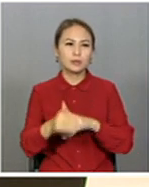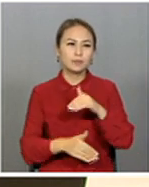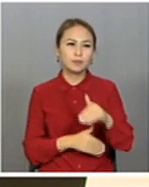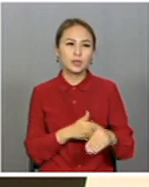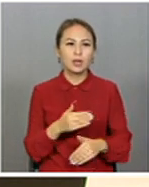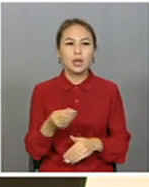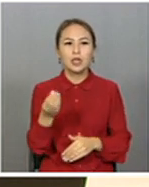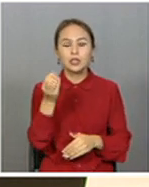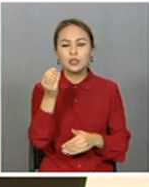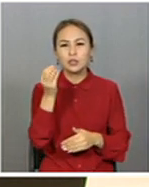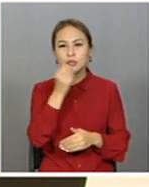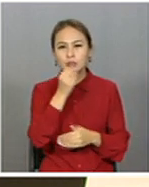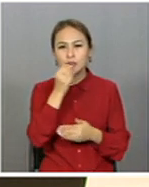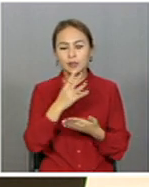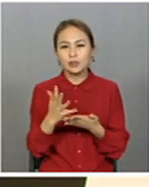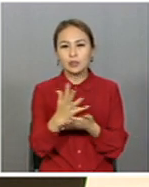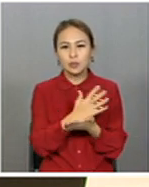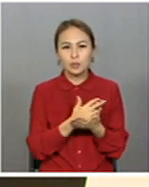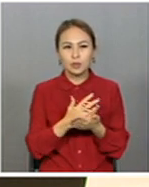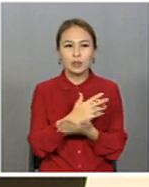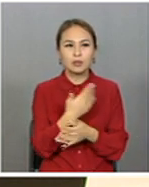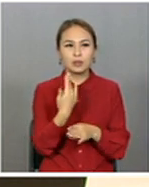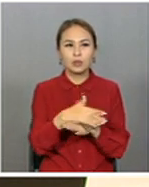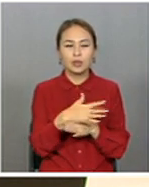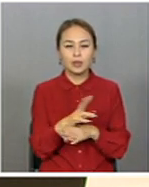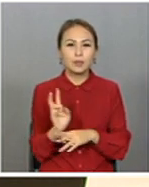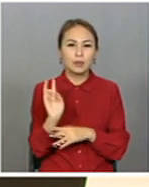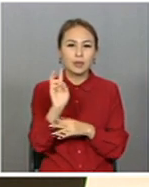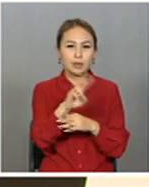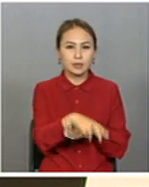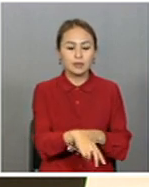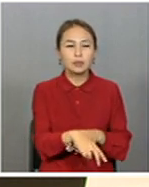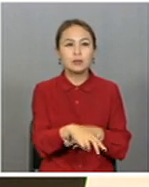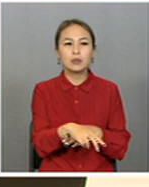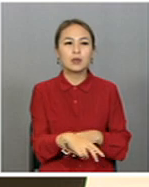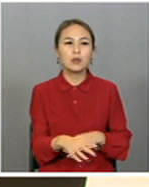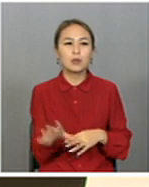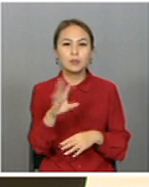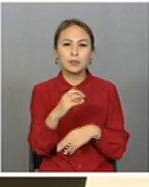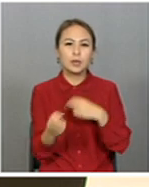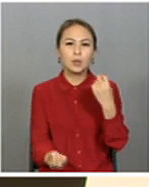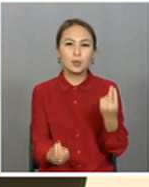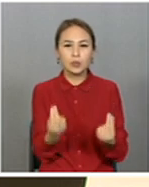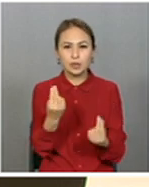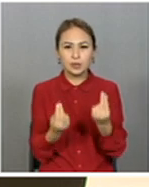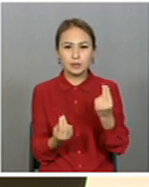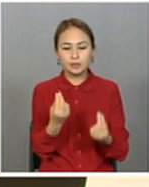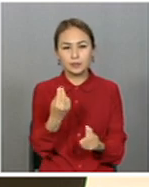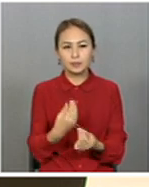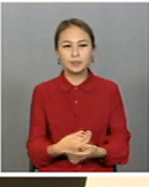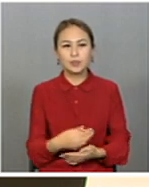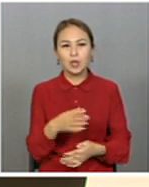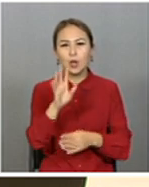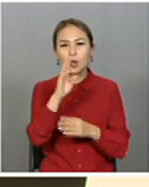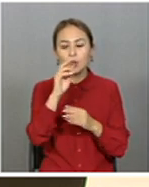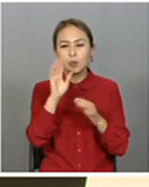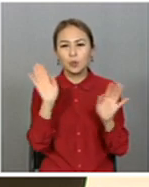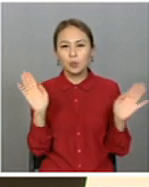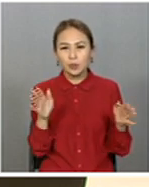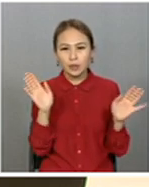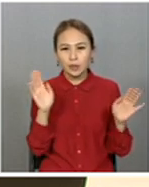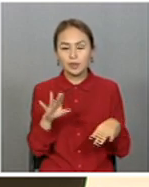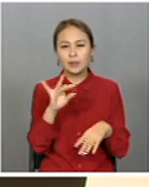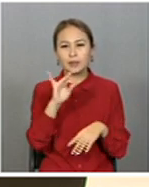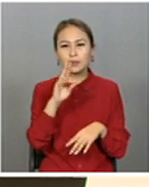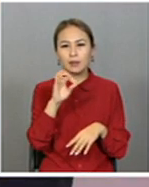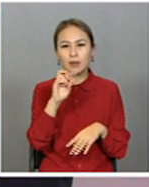Жидек теруге, тоғайға барады. Асыр салып ойнайды. Көбелек